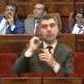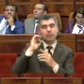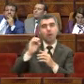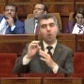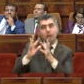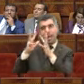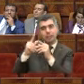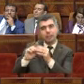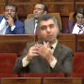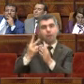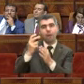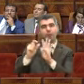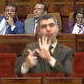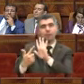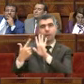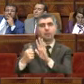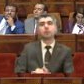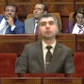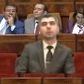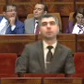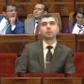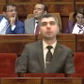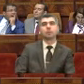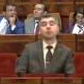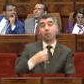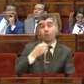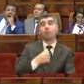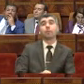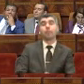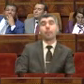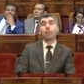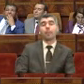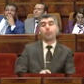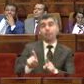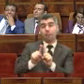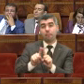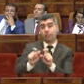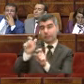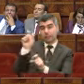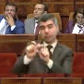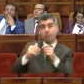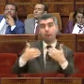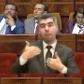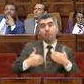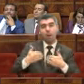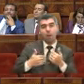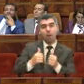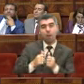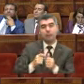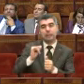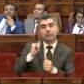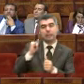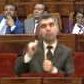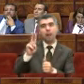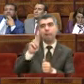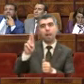سنة 2017. سيد الوزيرة، يحظى الأشخاص في وضعية إعاقة برعاية ملكية سامية، كما أن